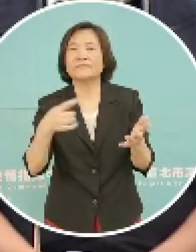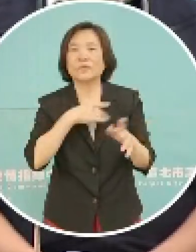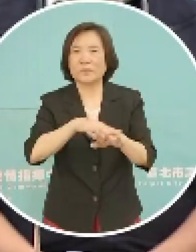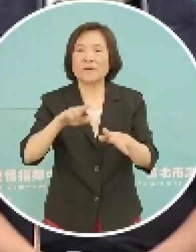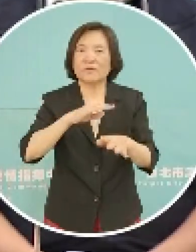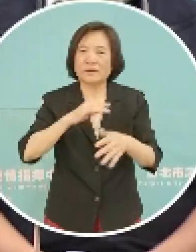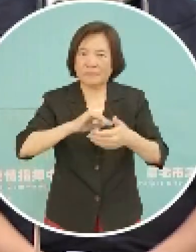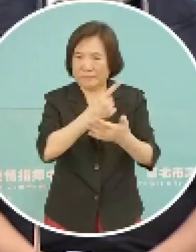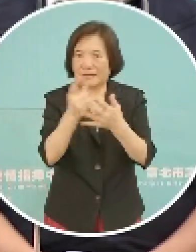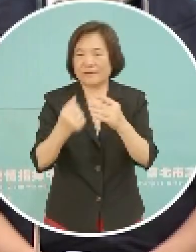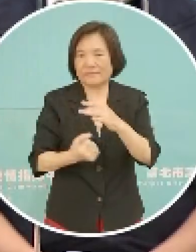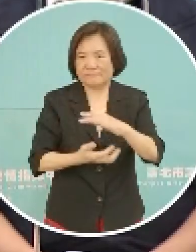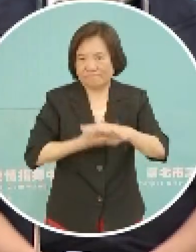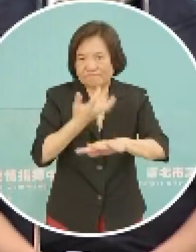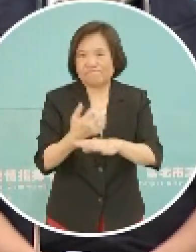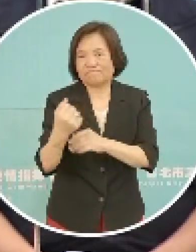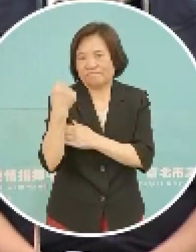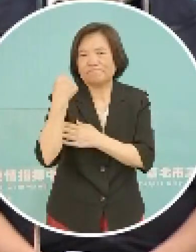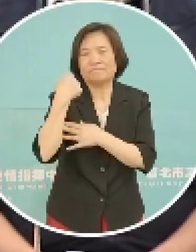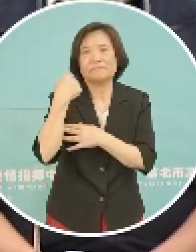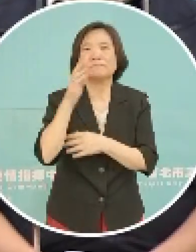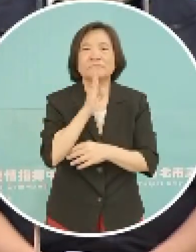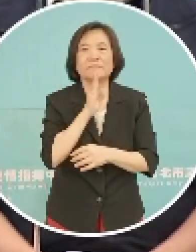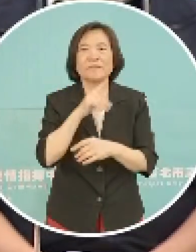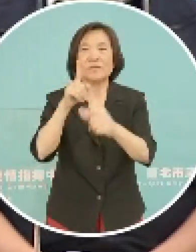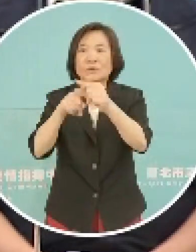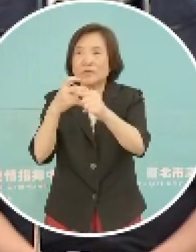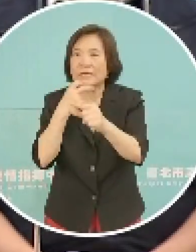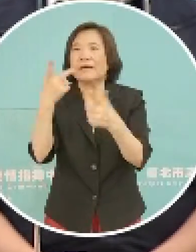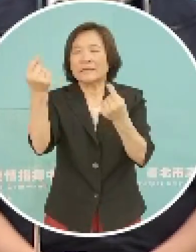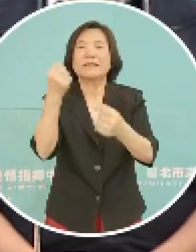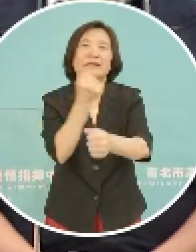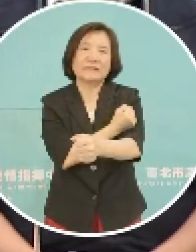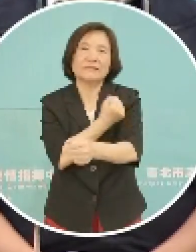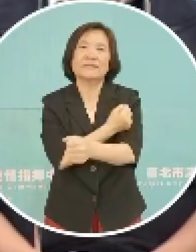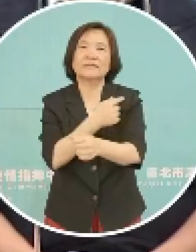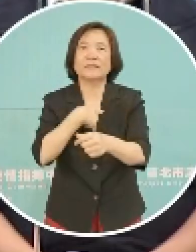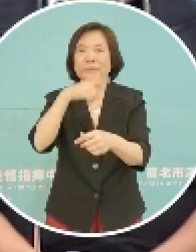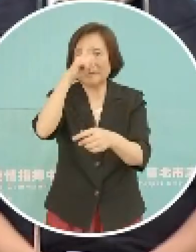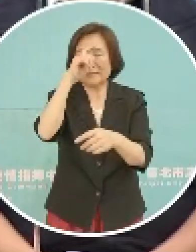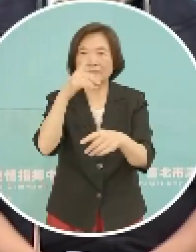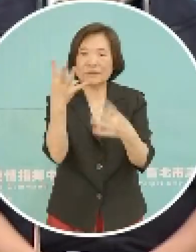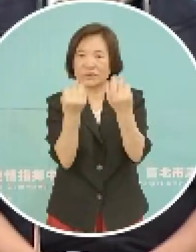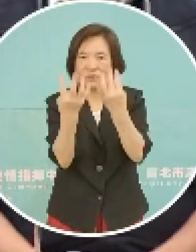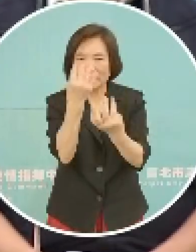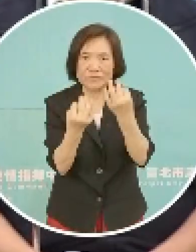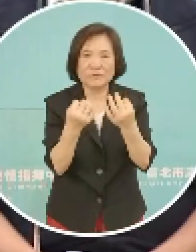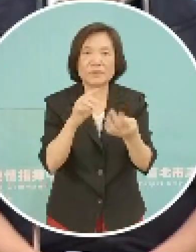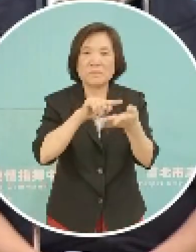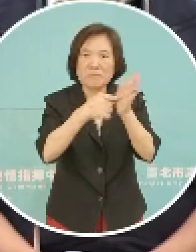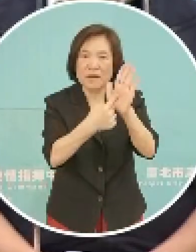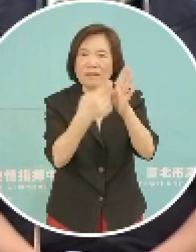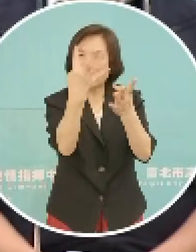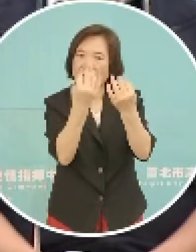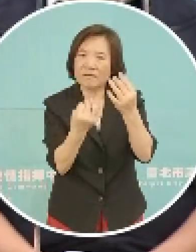分中央地方都非常的辛苦，我也希望在这个数字的调查跟呈现的时